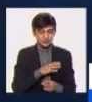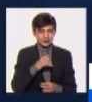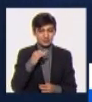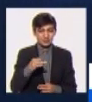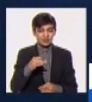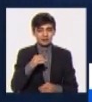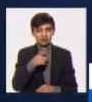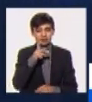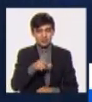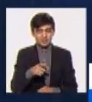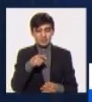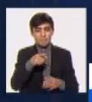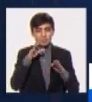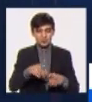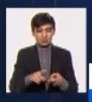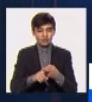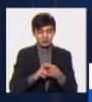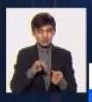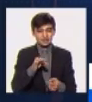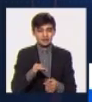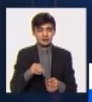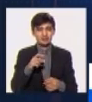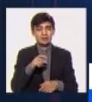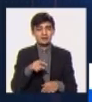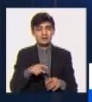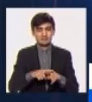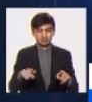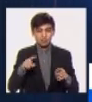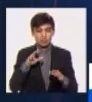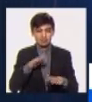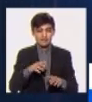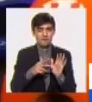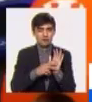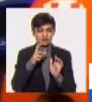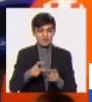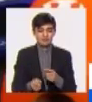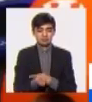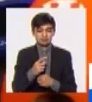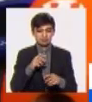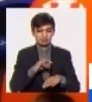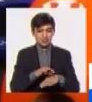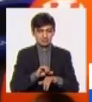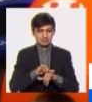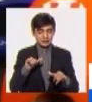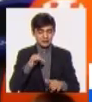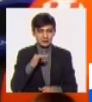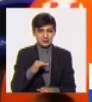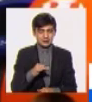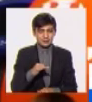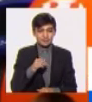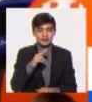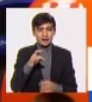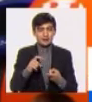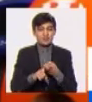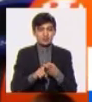қызметкері індетті осы жерде жұқтырып, аймақта ауырғандардың саны 8 адамға жетті. Значит, жесточайшим образом.